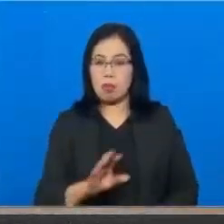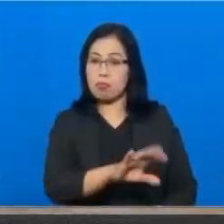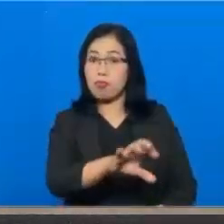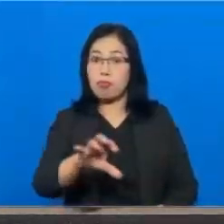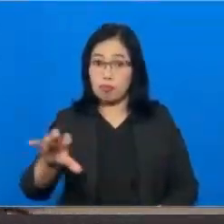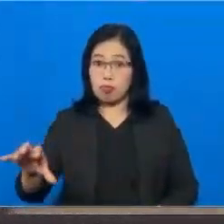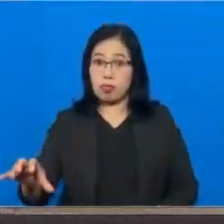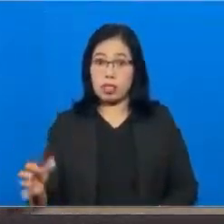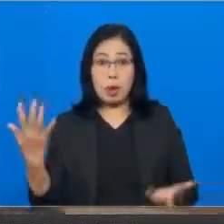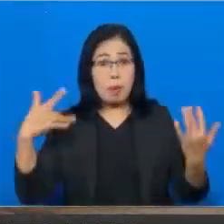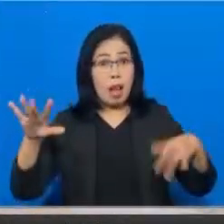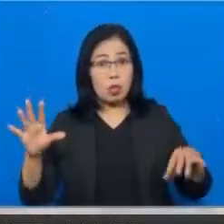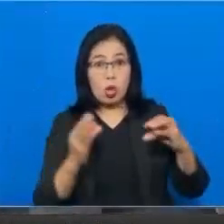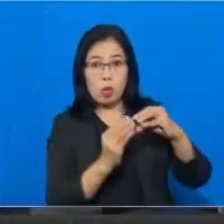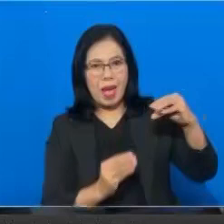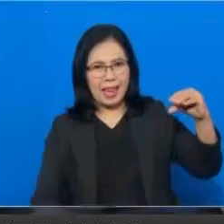Sumatera.